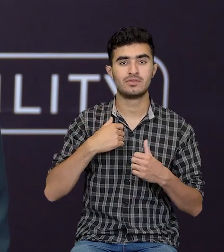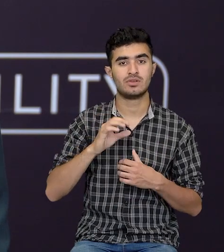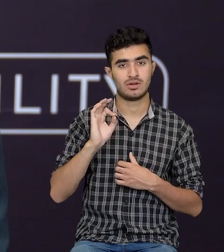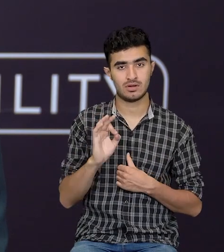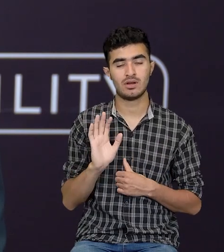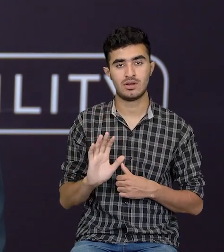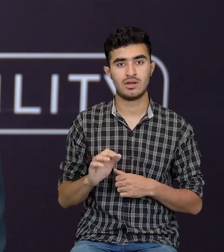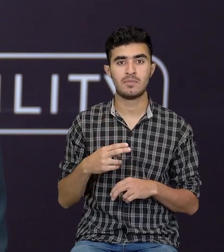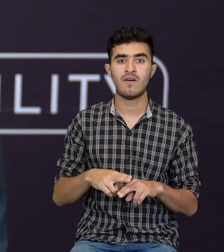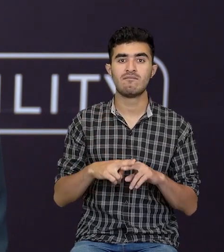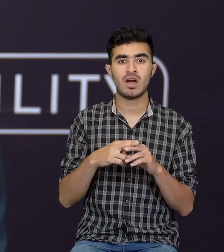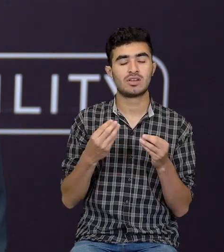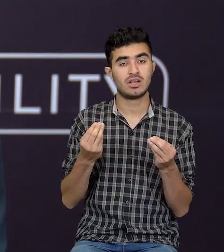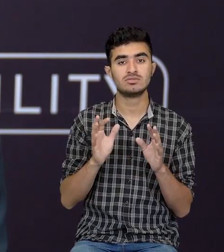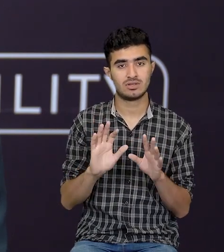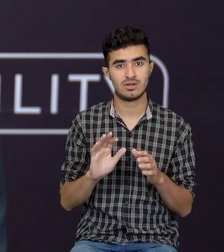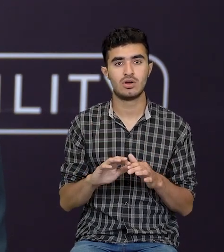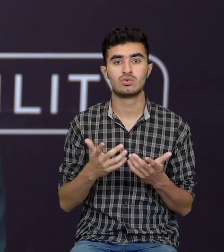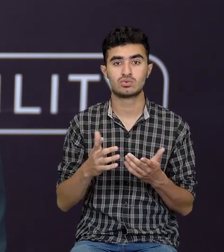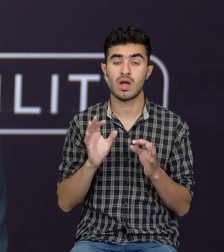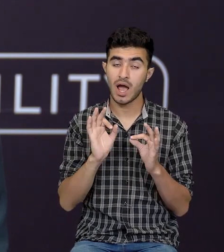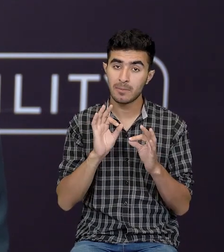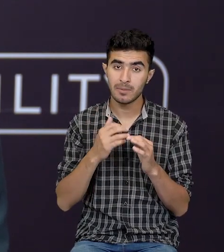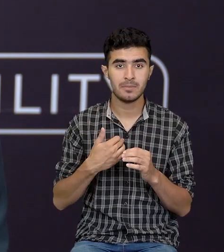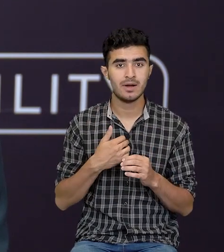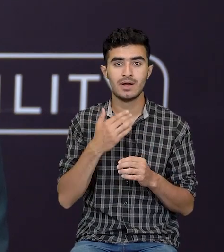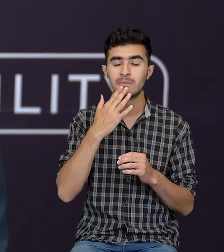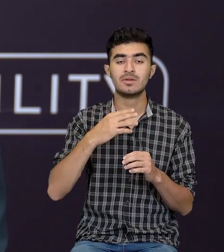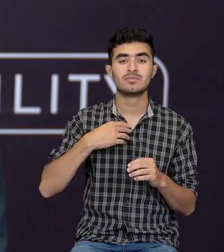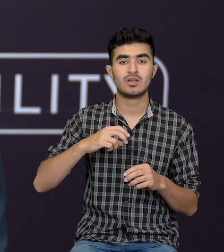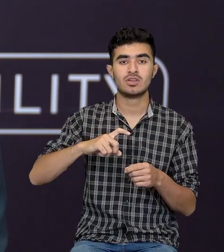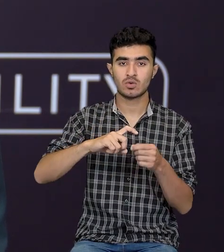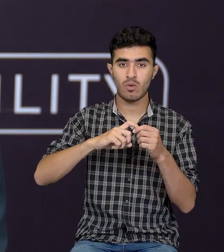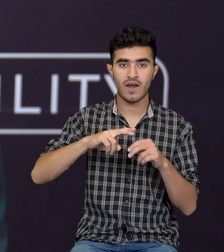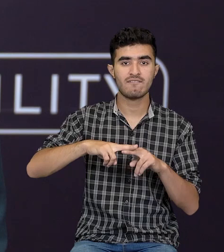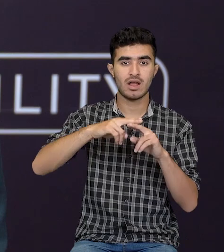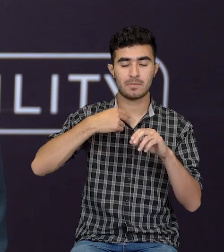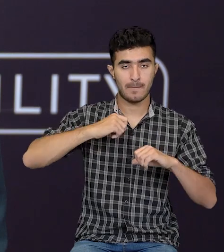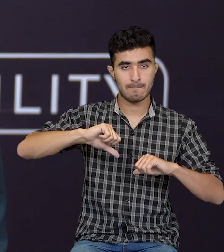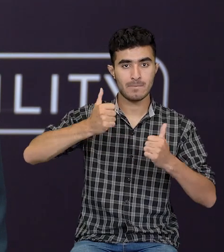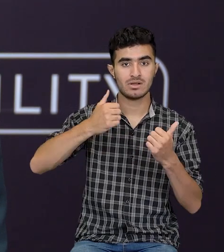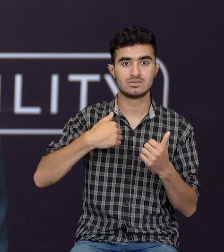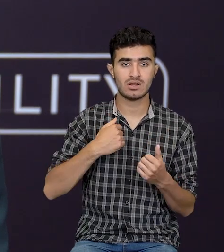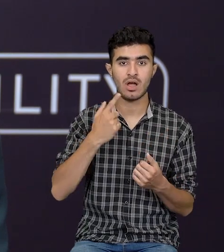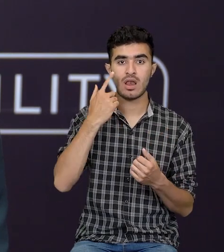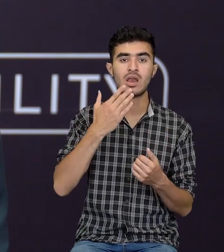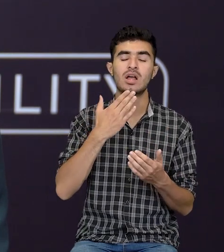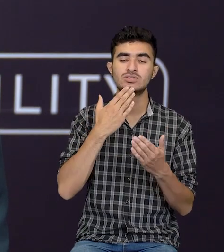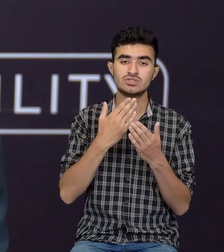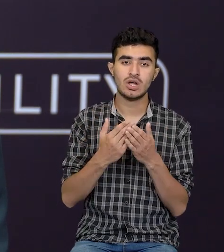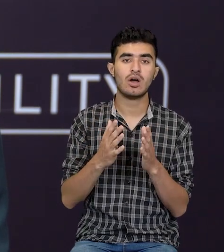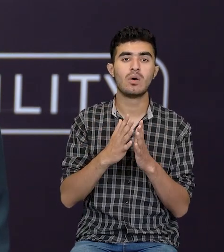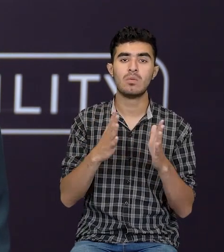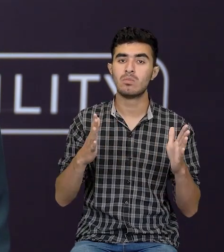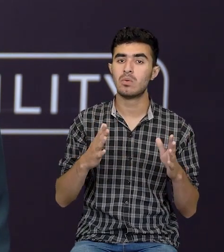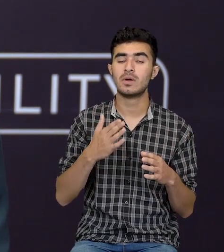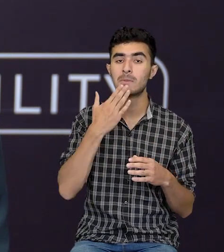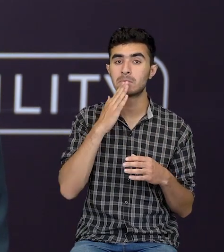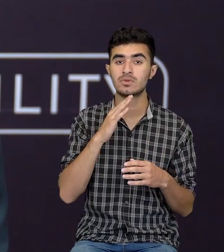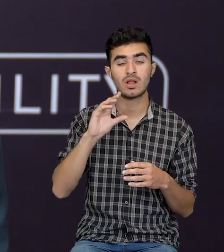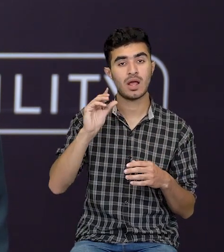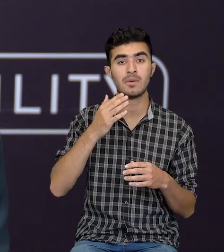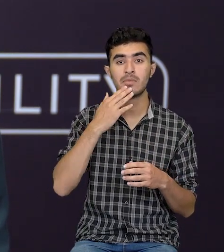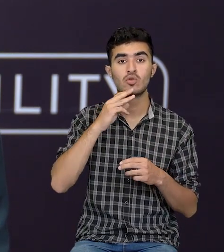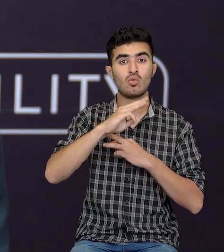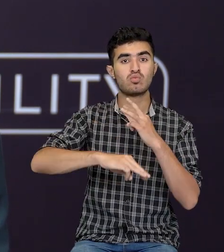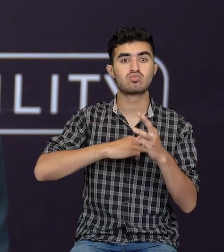कि एक सेमीफाइनल वर्ल्ड कप का था और 3 प्लेयर पाकिस्तान के थे, सिर्फ एक प्लेयर ईरान का था। इतनी इतनी ज़्यादा खुशी थी कि